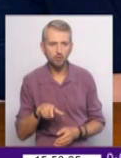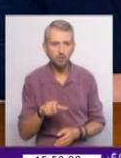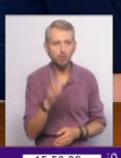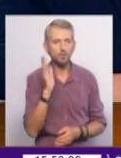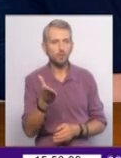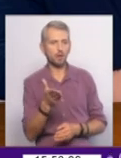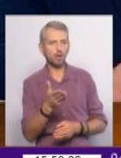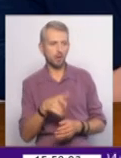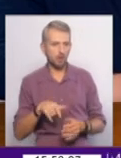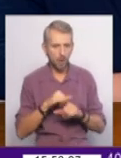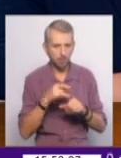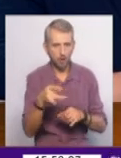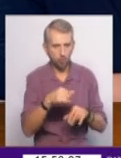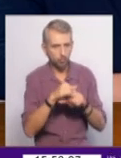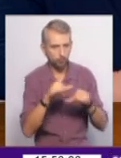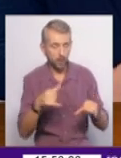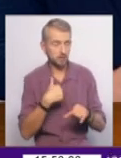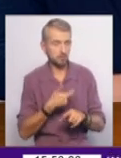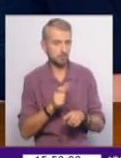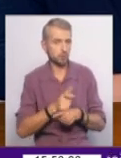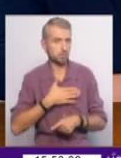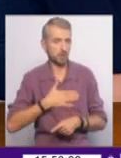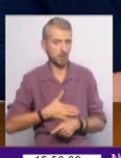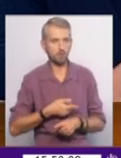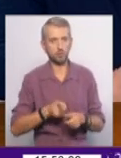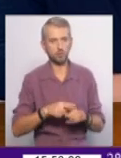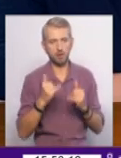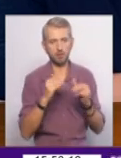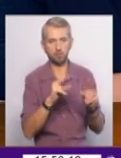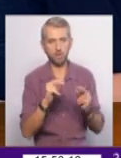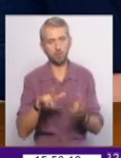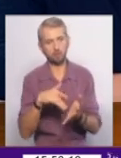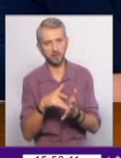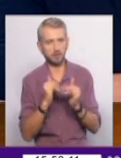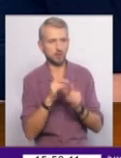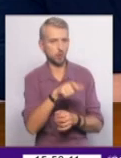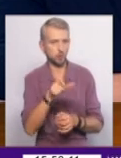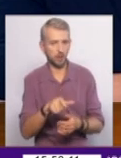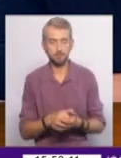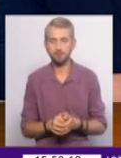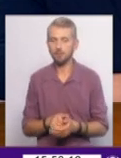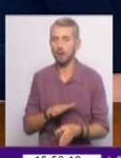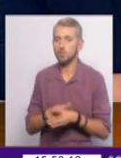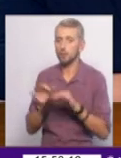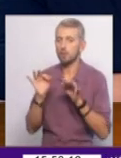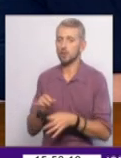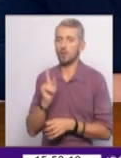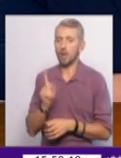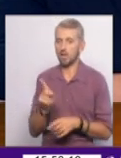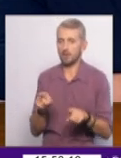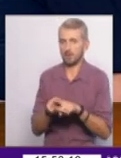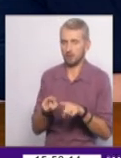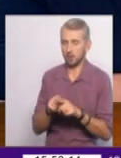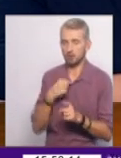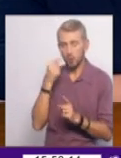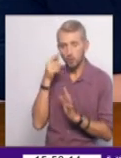район розвивається. І це дуже приємно, тому що це якби на благо міста і для людей. Так, абсолютно вірно, але все ж таки ми